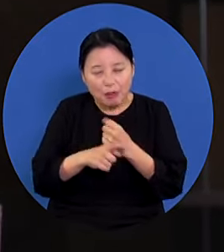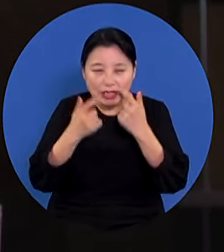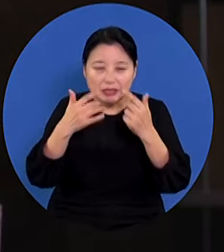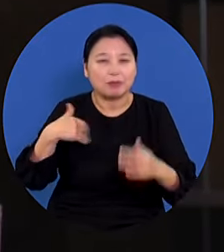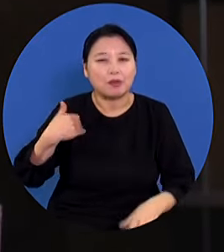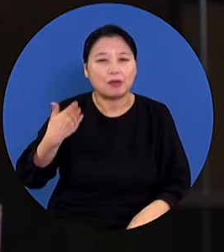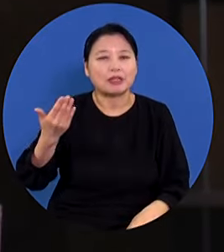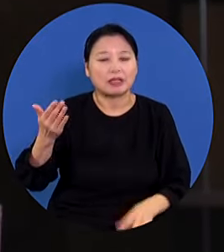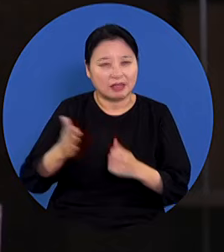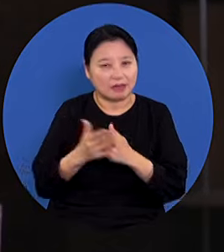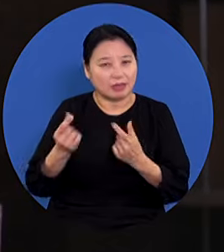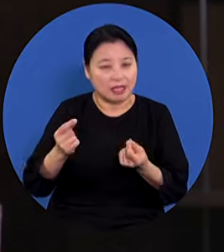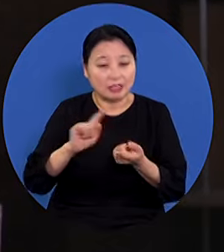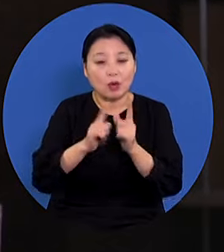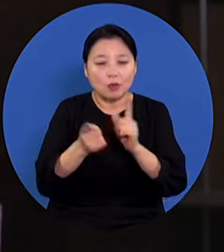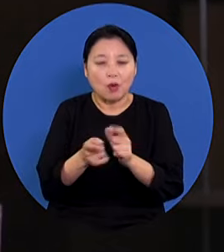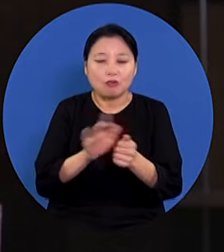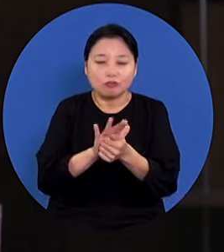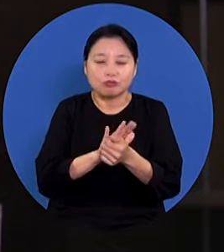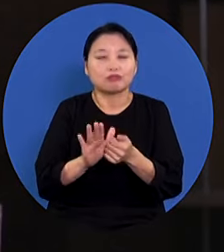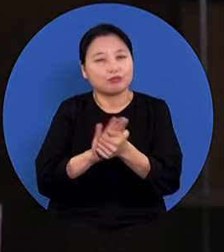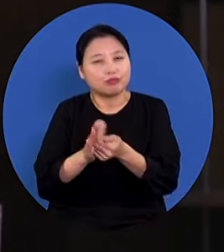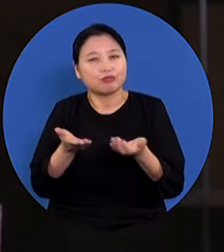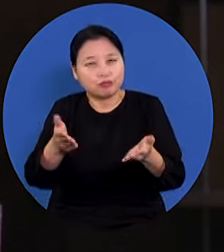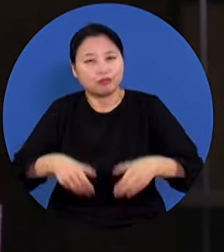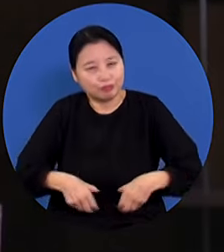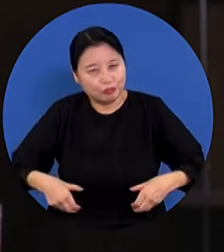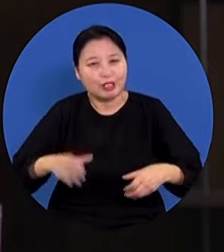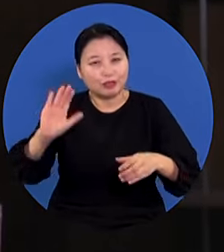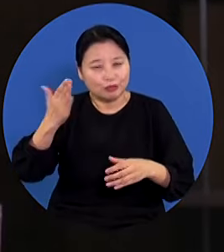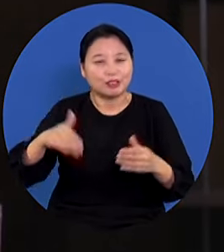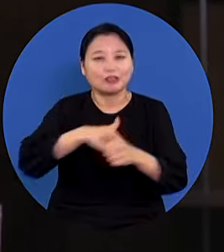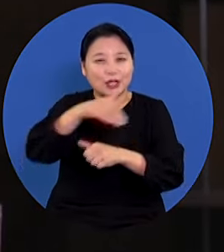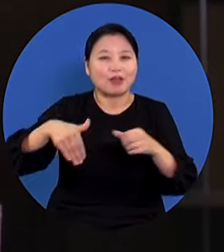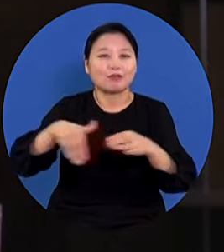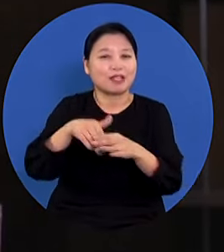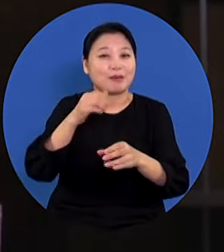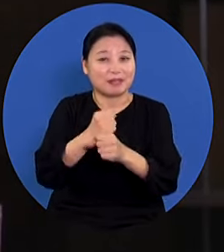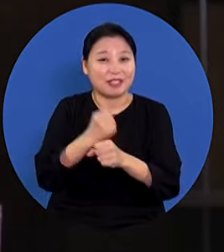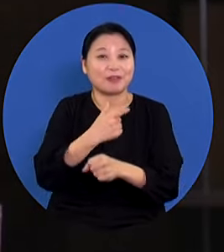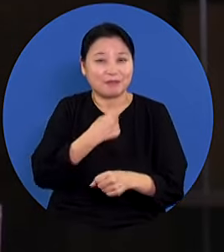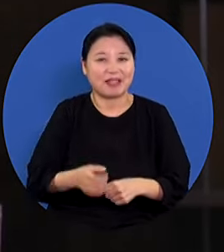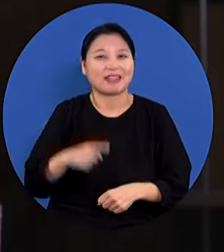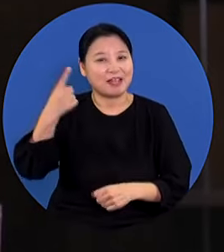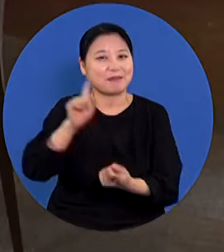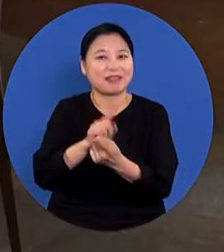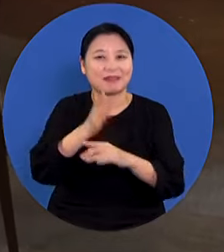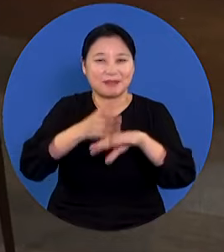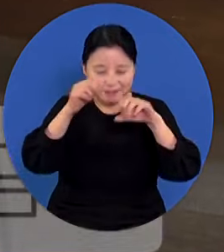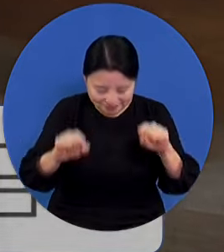서로서로 격려해주는 그런 문화 만들어 가야죠. 다음 시간 또 뵙겠습니다. 안녕히 계십시오.